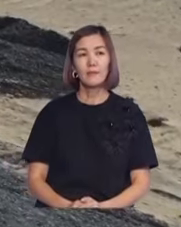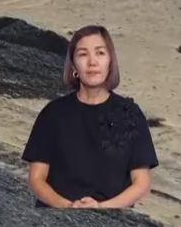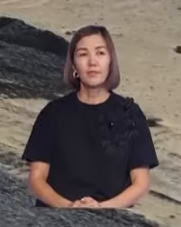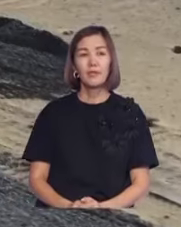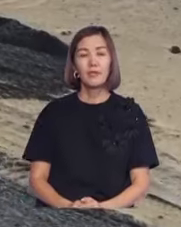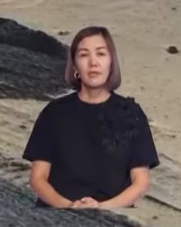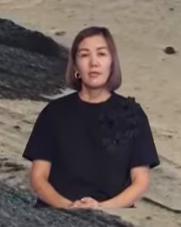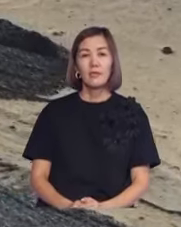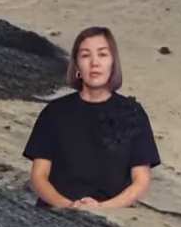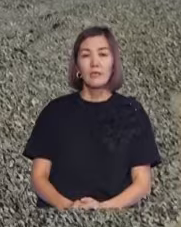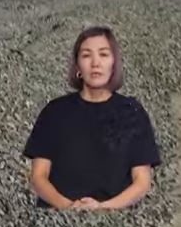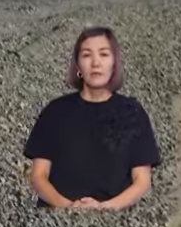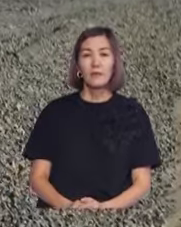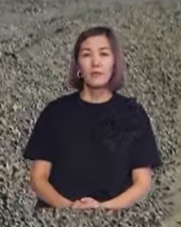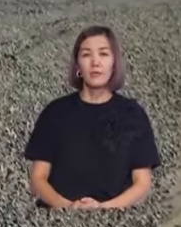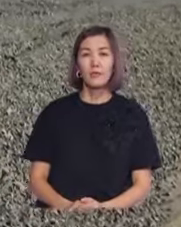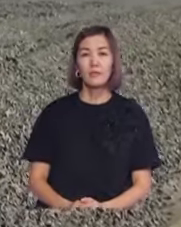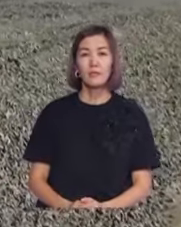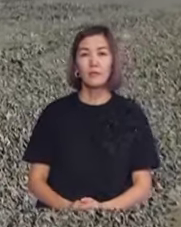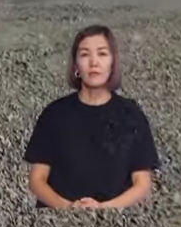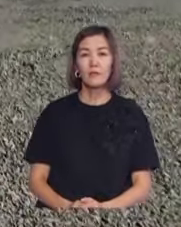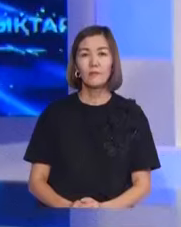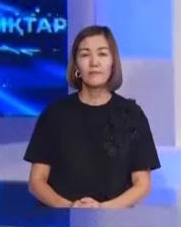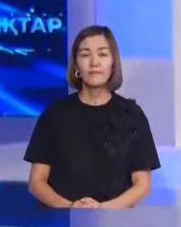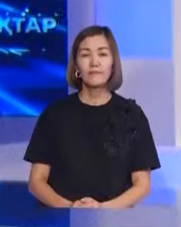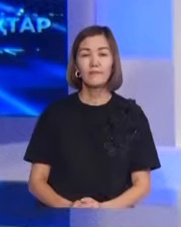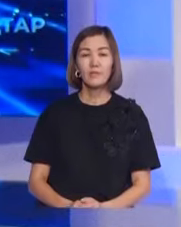Копаева, Ержан Дусен, телерадиокомпания ЖТСУ.